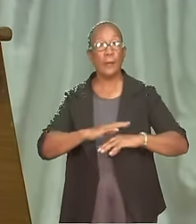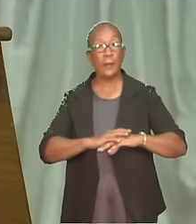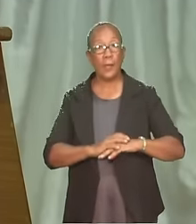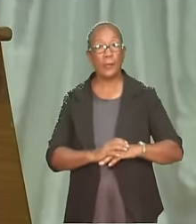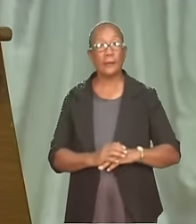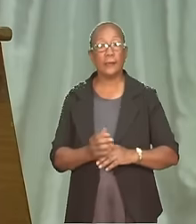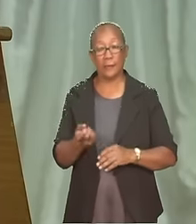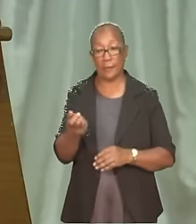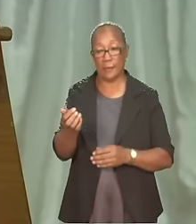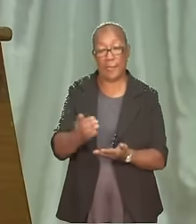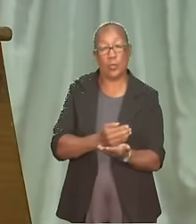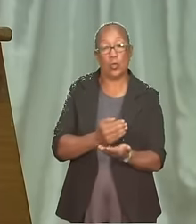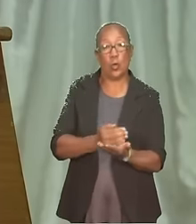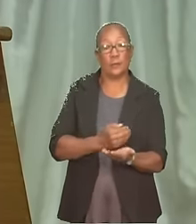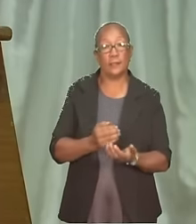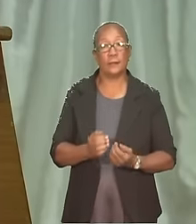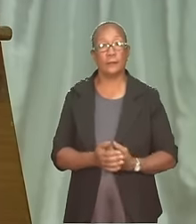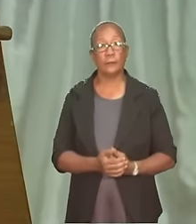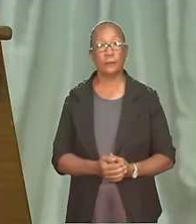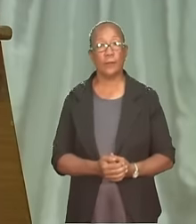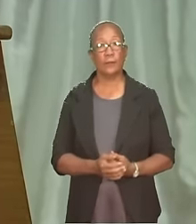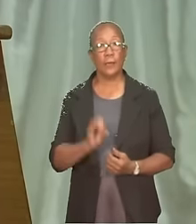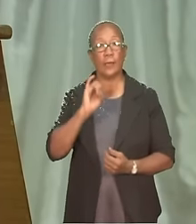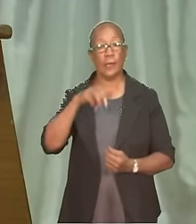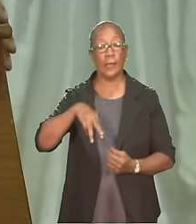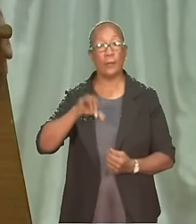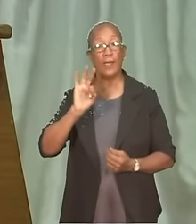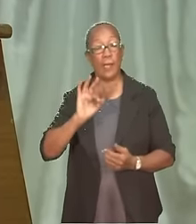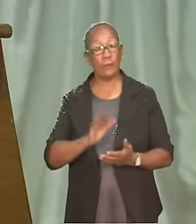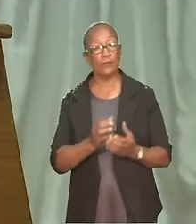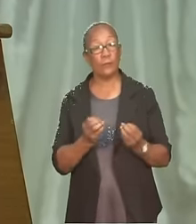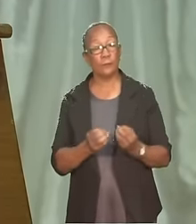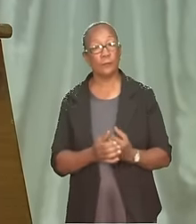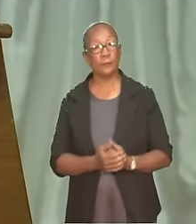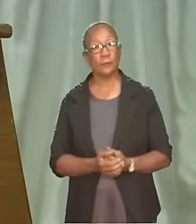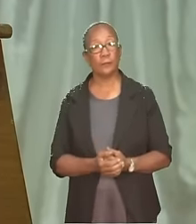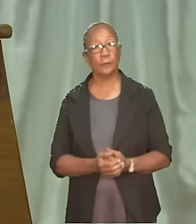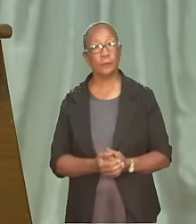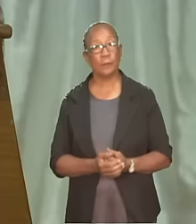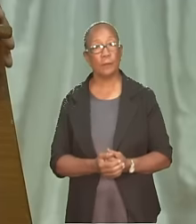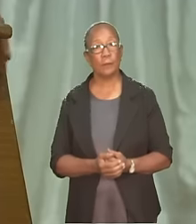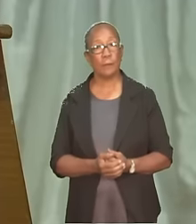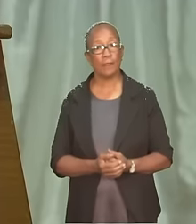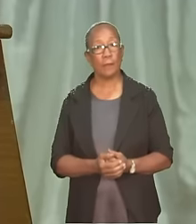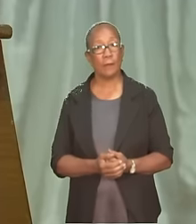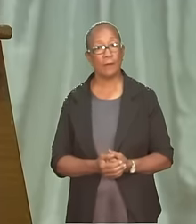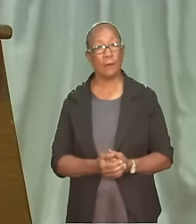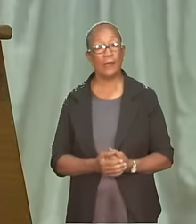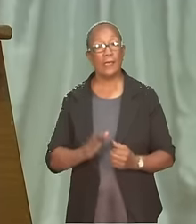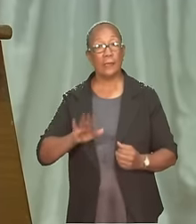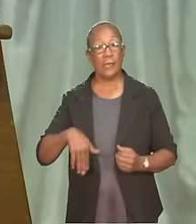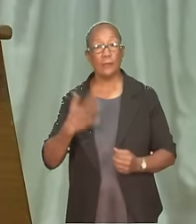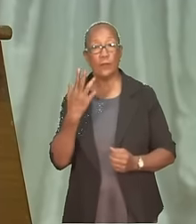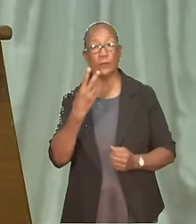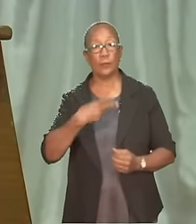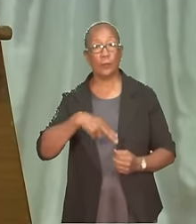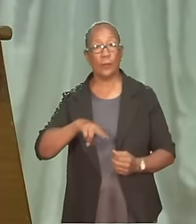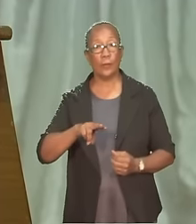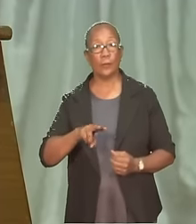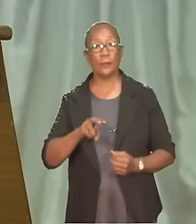inkomsten uit oil en gas. En we kijken uit naar 25 mei